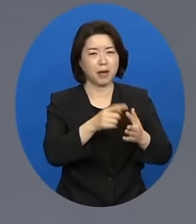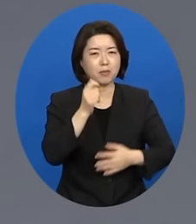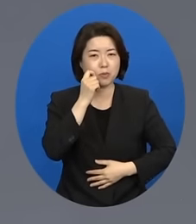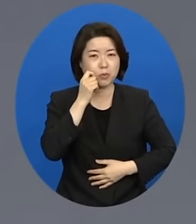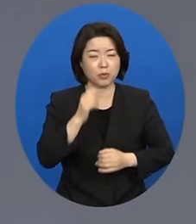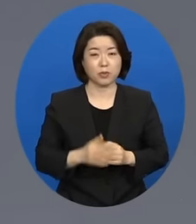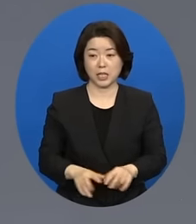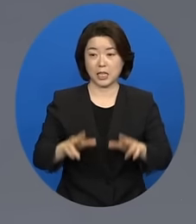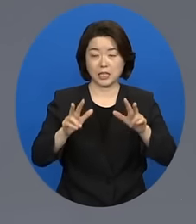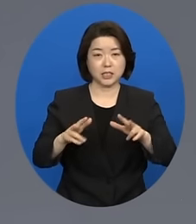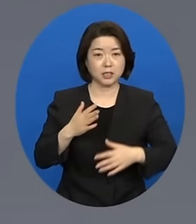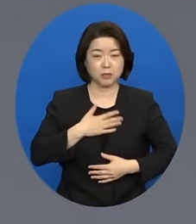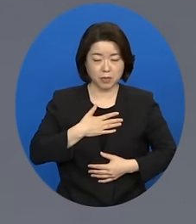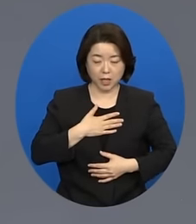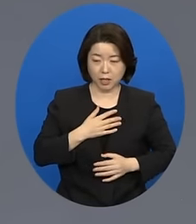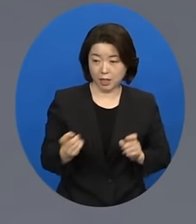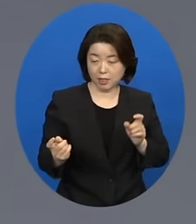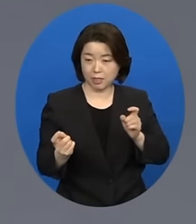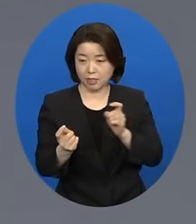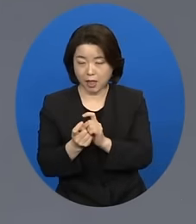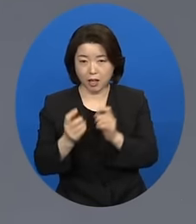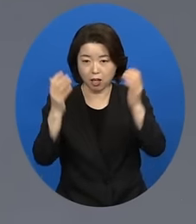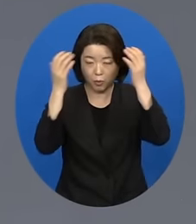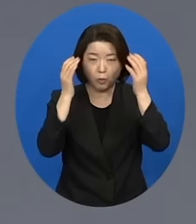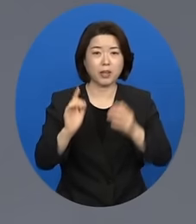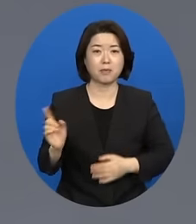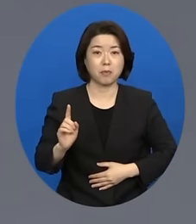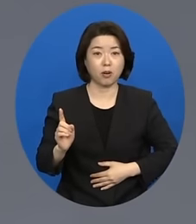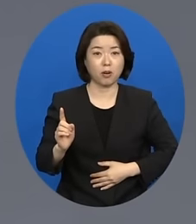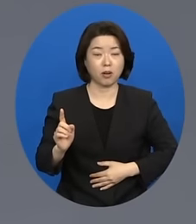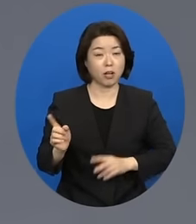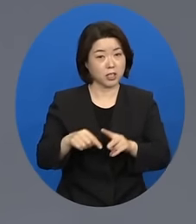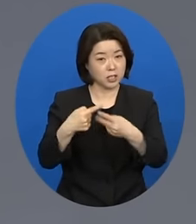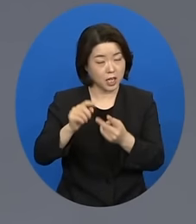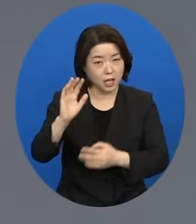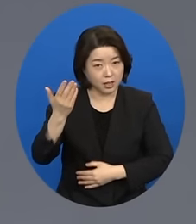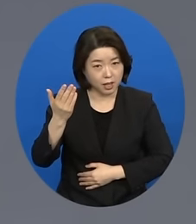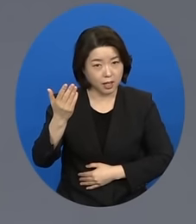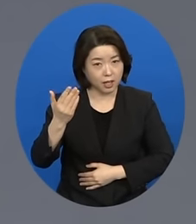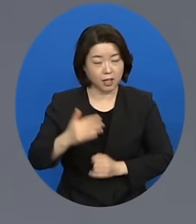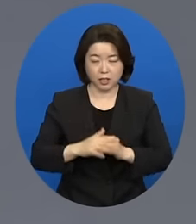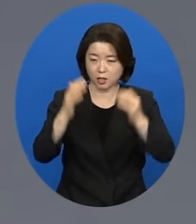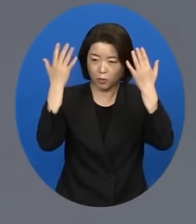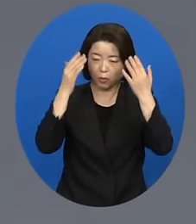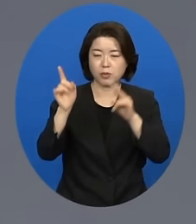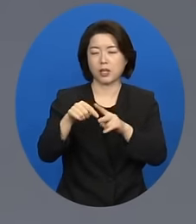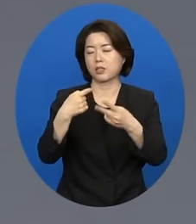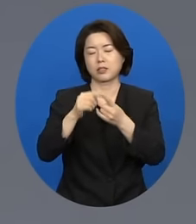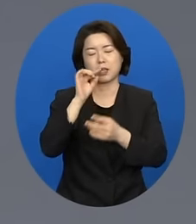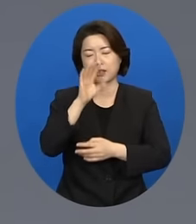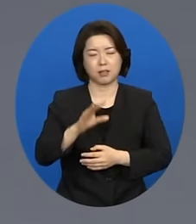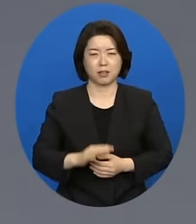지금 어떤 고난을 당하고 계십니까? 해석이 되십니까? 고난이 해석이 안 됩니다.